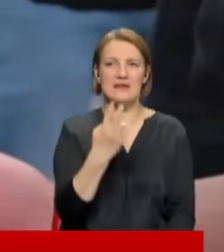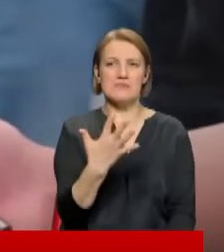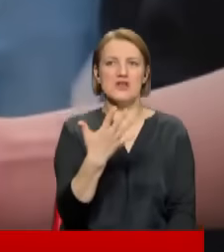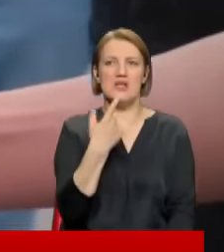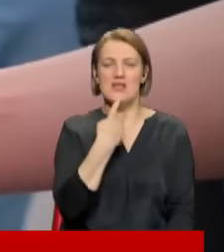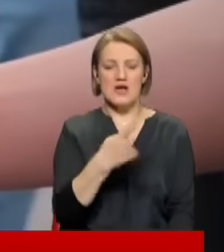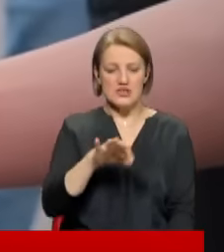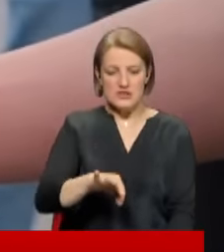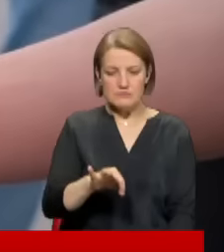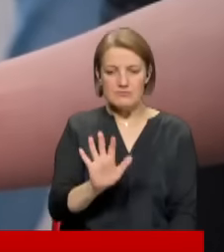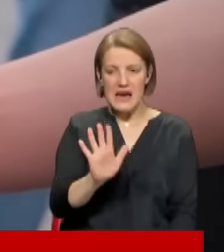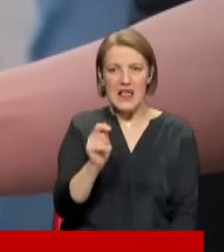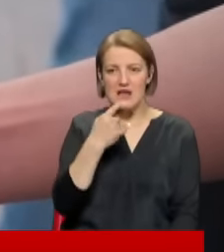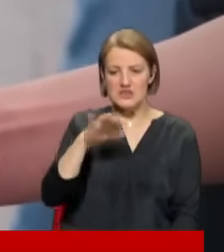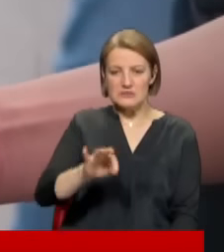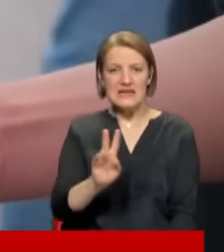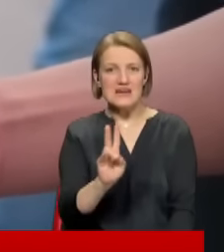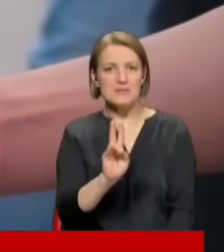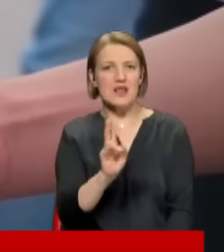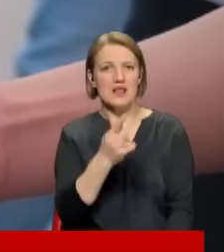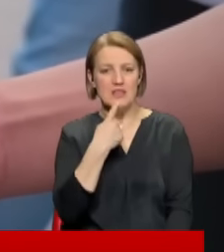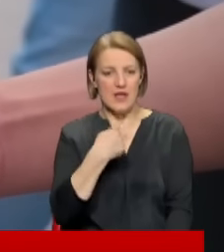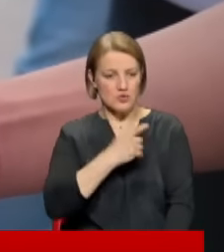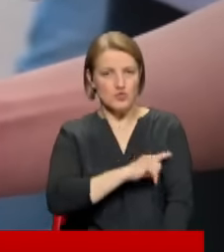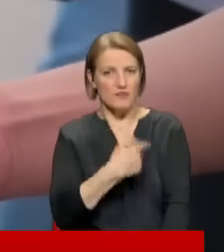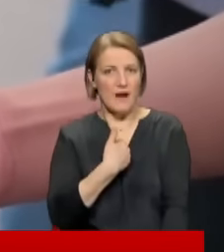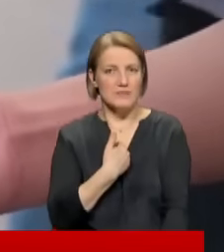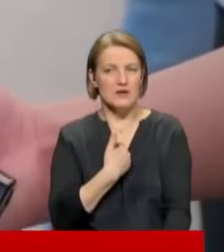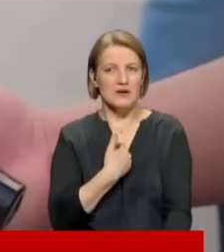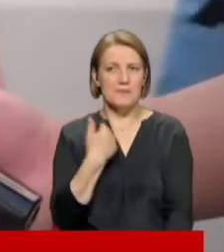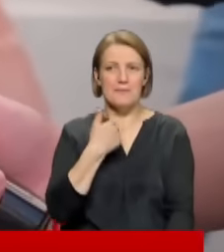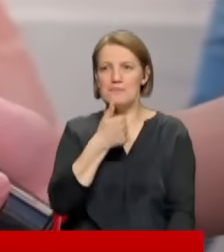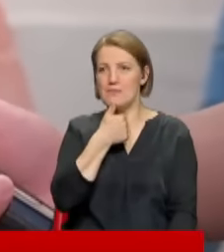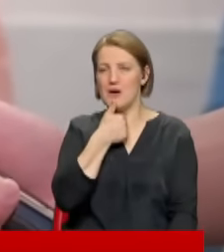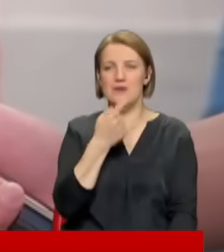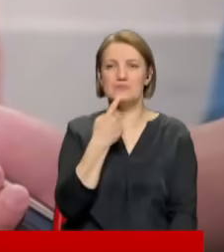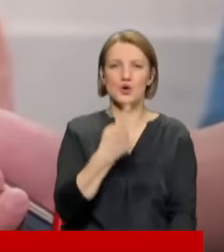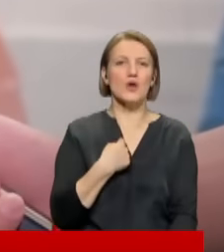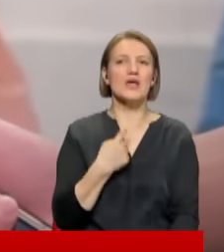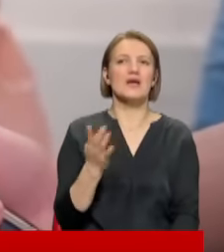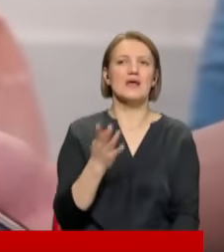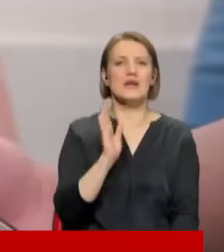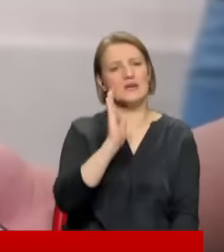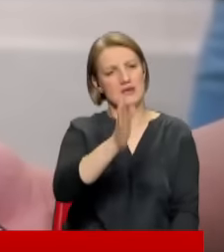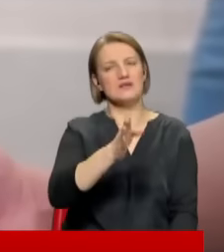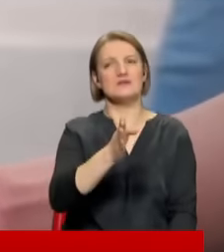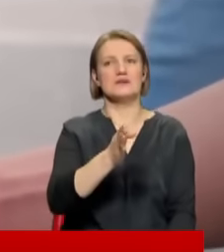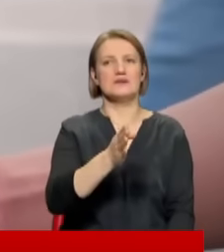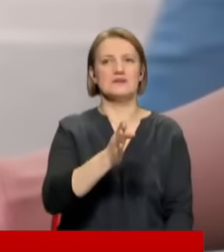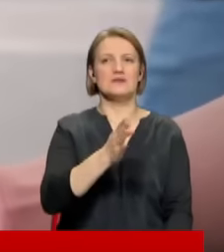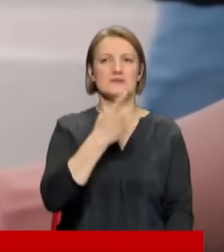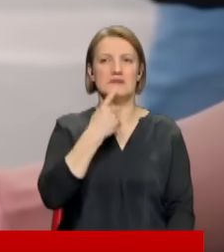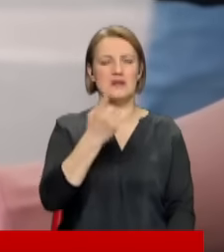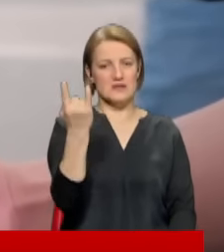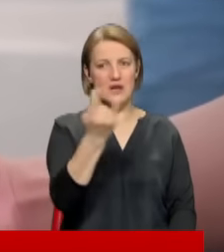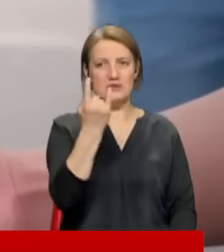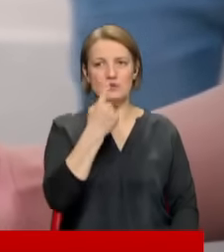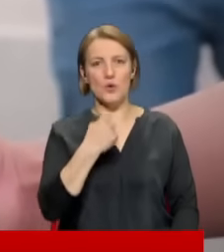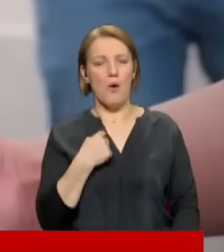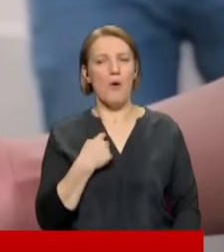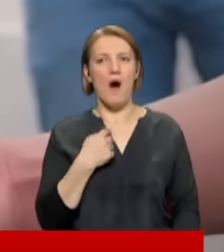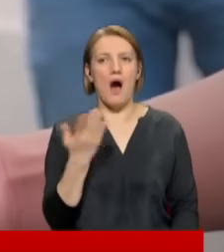lira. Şimdi benim o 20 liraya alacak durumum var. Yani şimdi babam bana diyor ki diyor git de gez falan